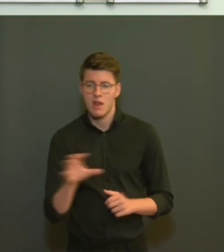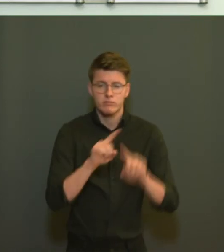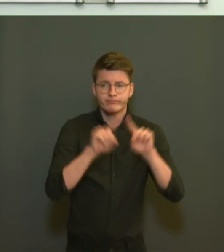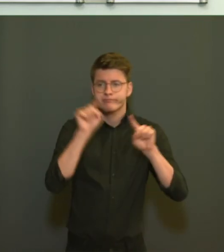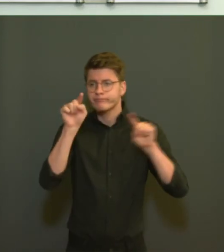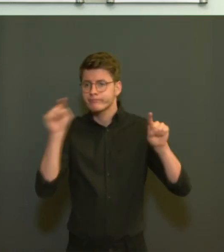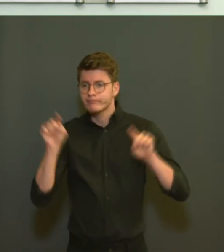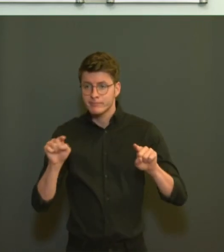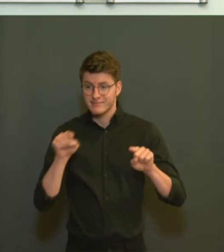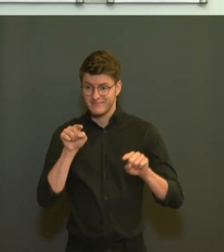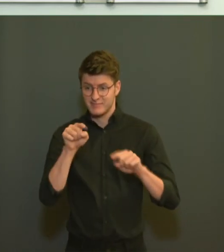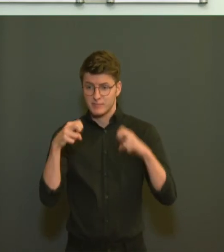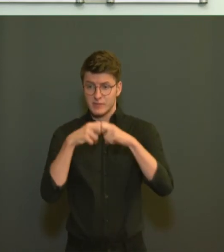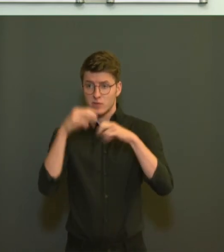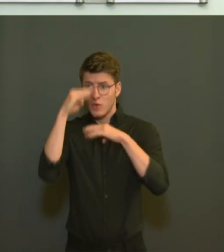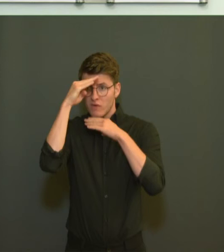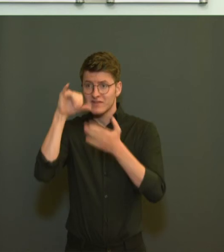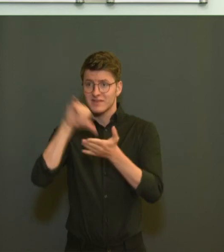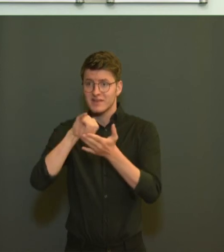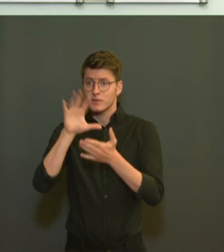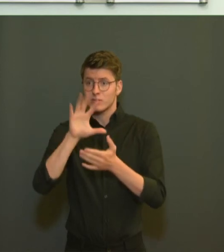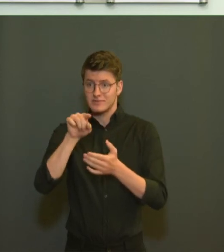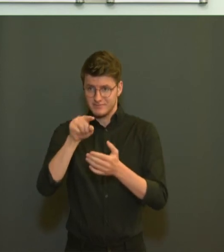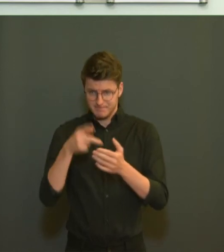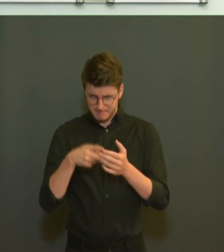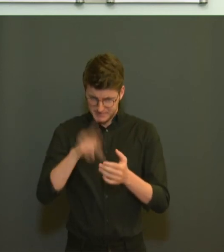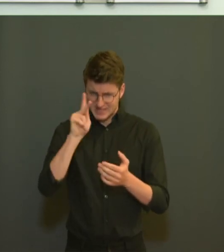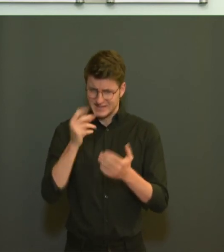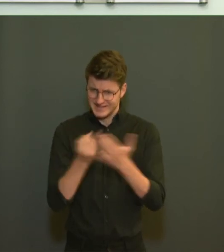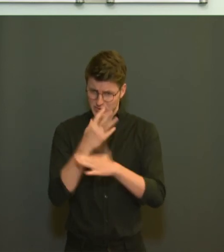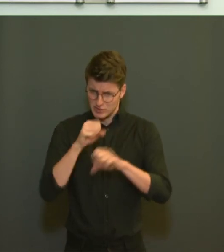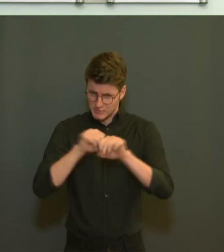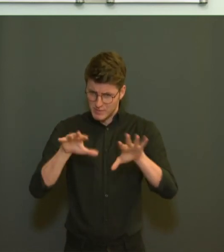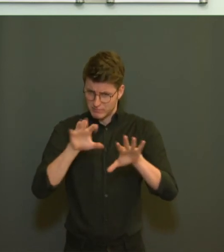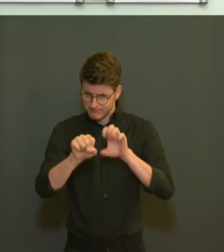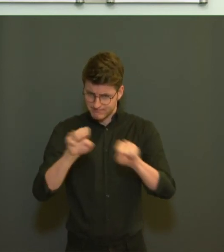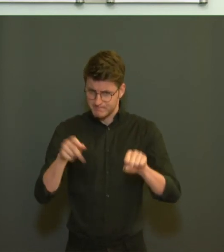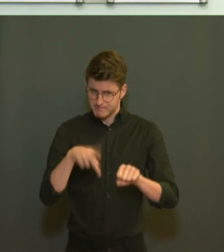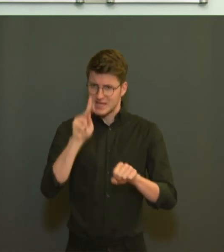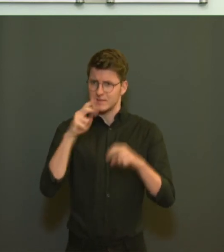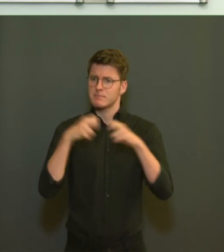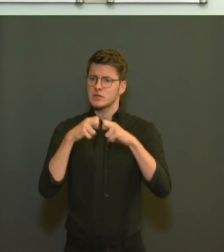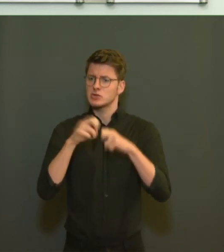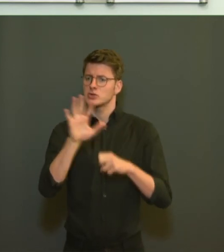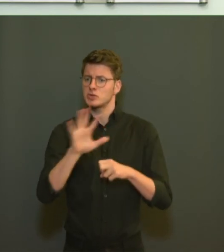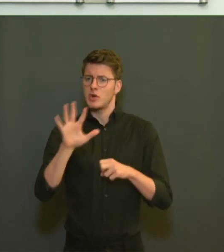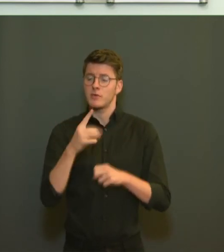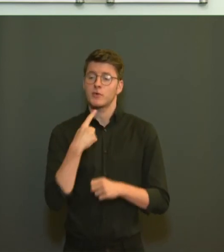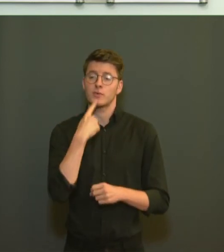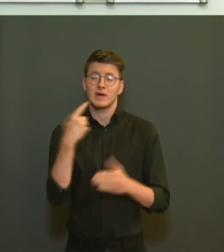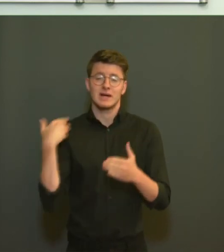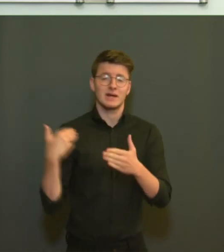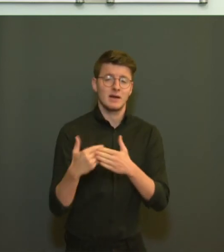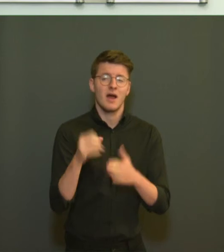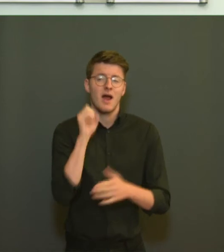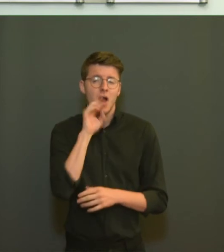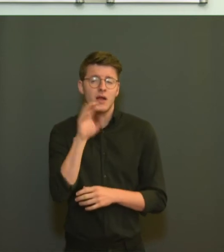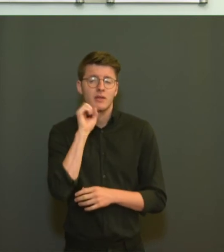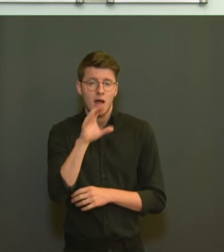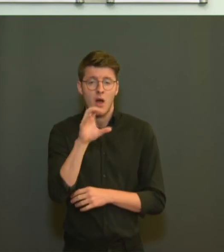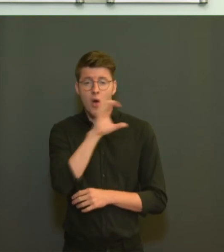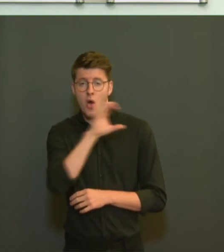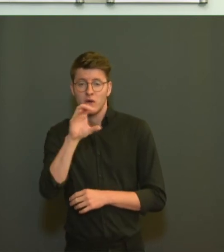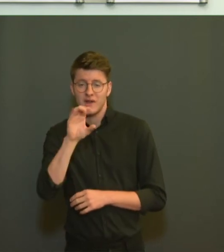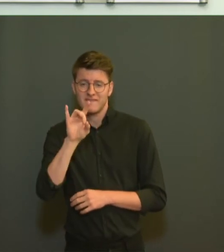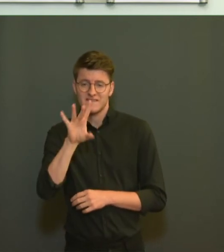hoofdstedelijke gewest de meeste nieuwe gevallen bij. De afgelopen week werden er elke dag 115 nieuwe gevallen